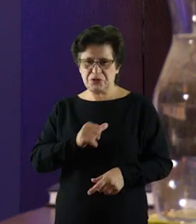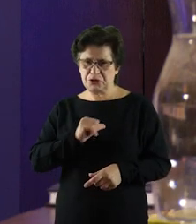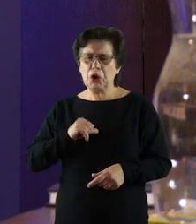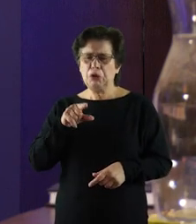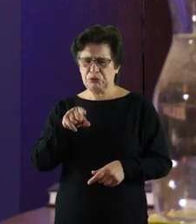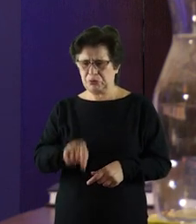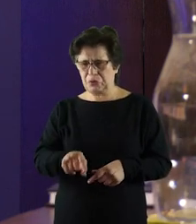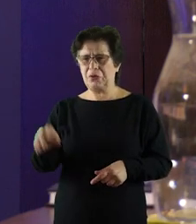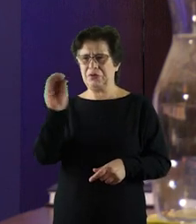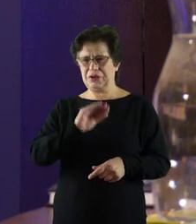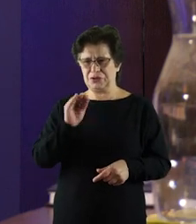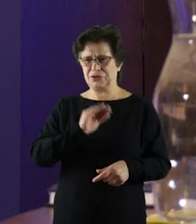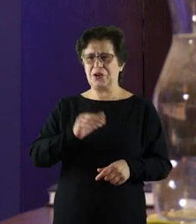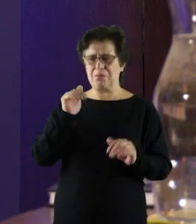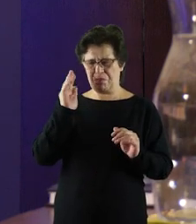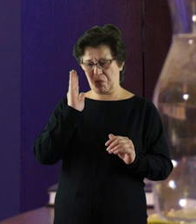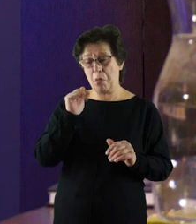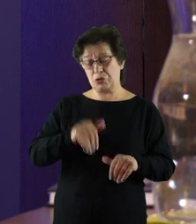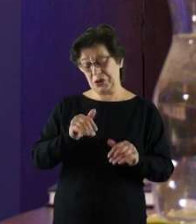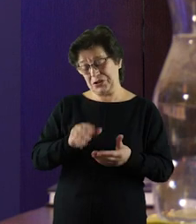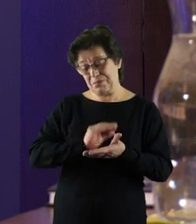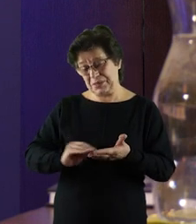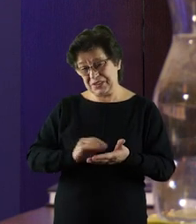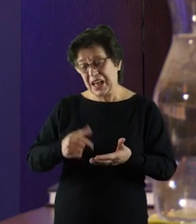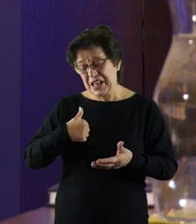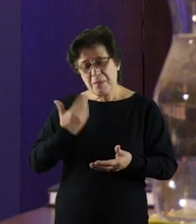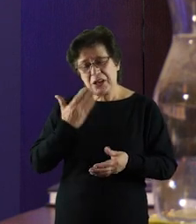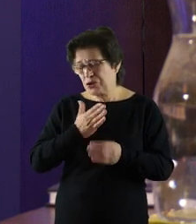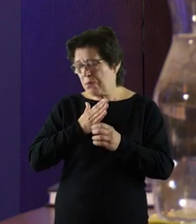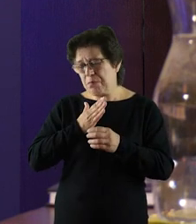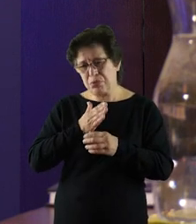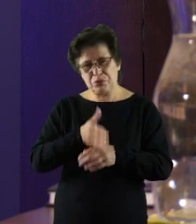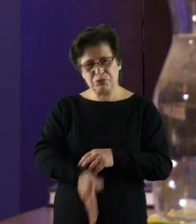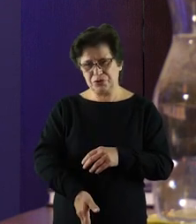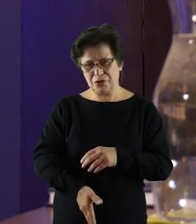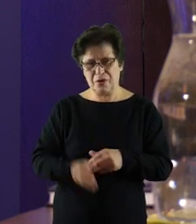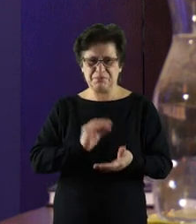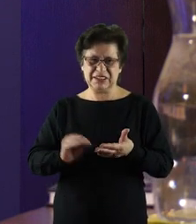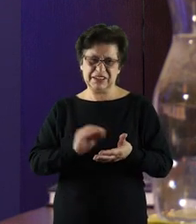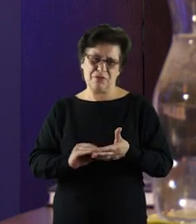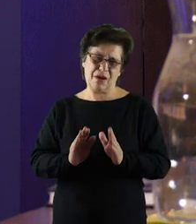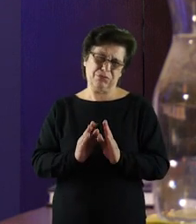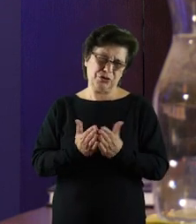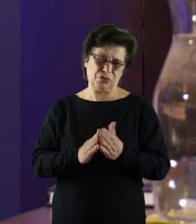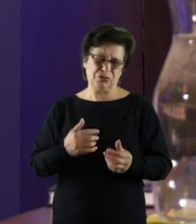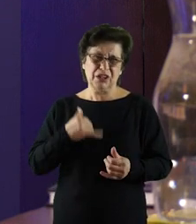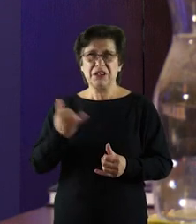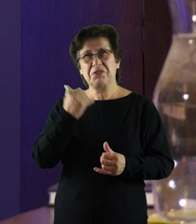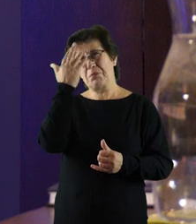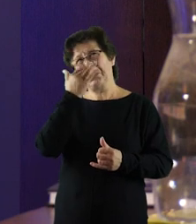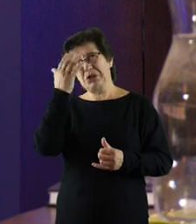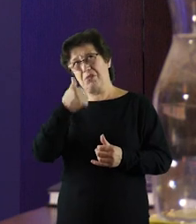wami, bo ja bardzo późno zaczęłam pisać książki. Zawsze mi się wydawało, że jestem za słaba, że